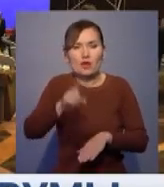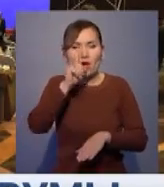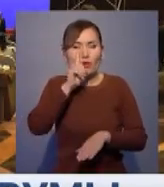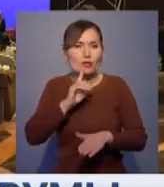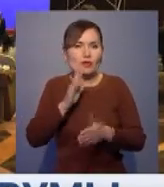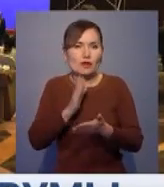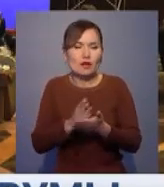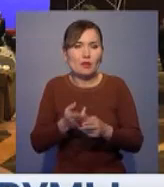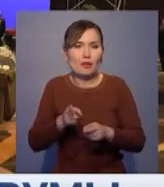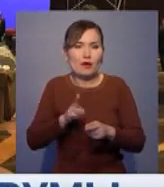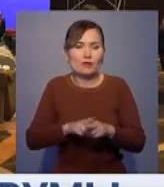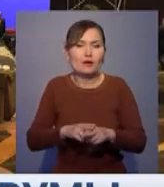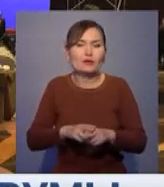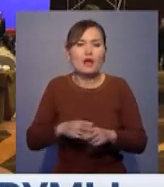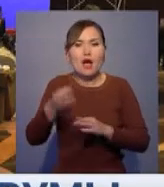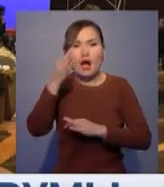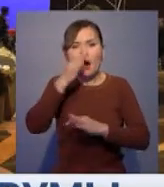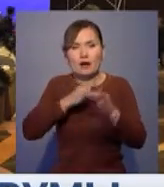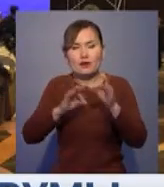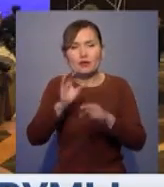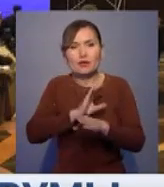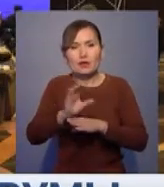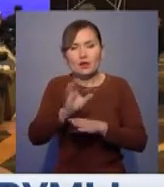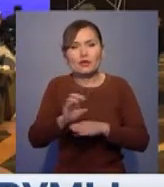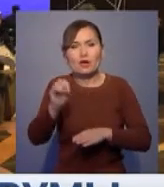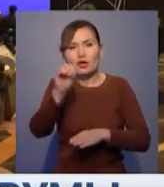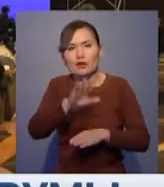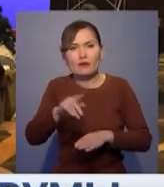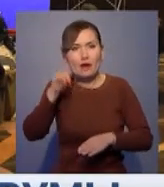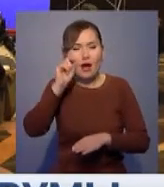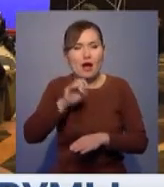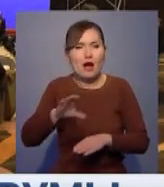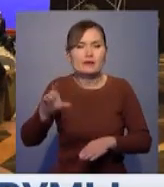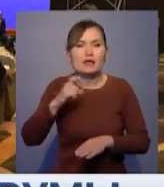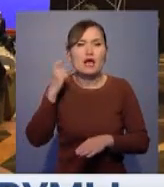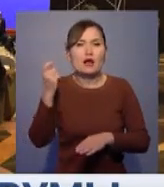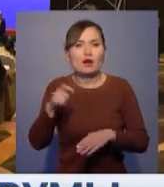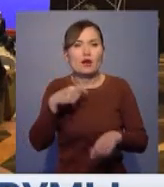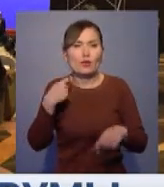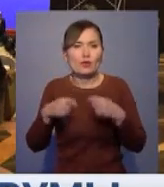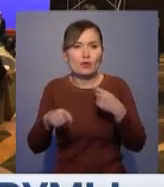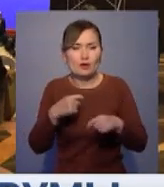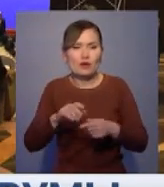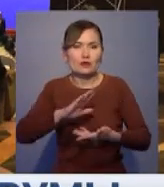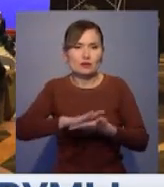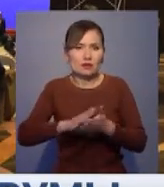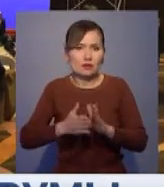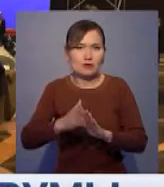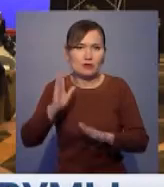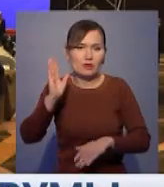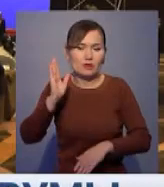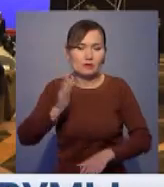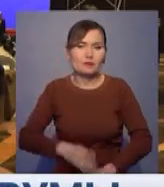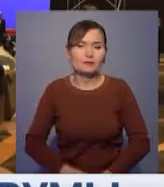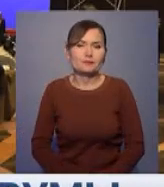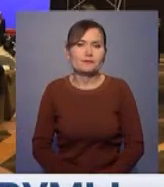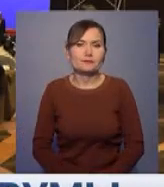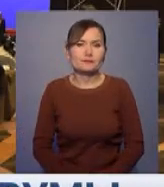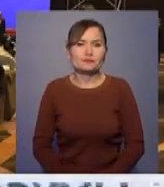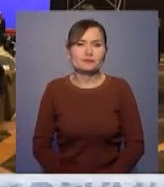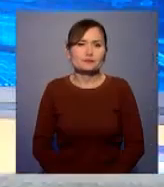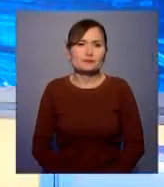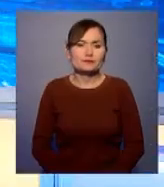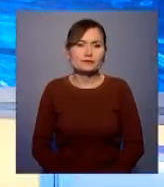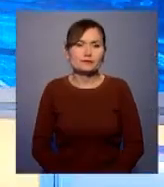қолайлы. Биофармацевтикалық өнім Қытайған емес, Еуразиялық экономикалық одақ нарығында да сұранысқа ие болады.